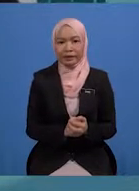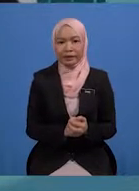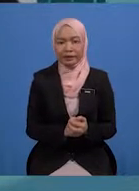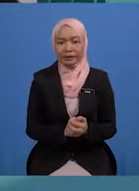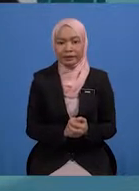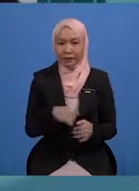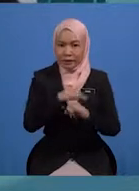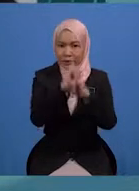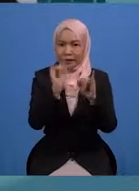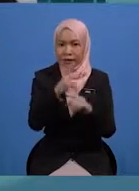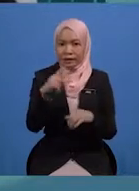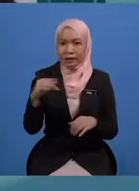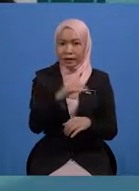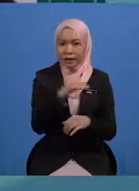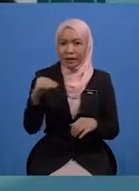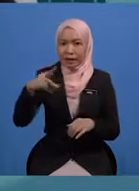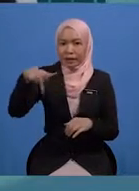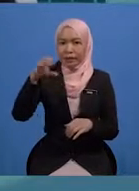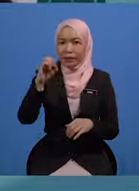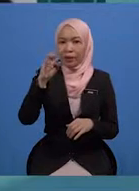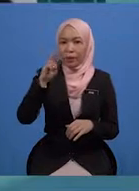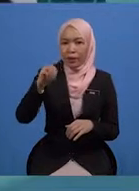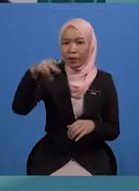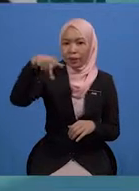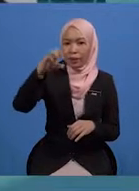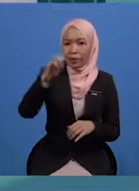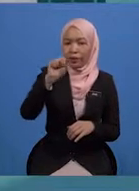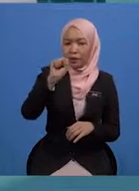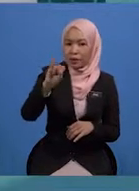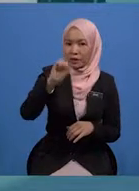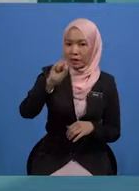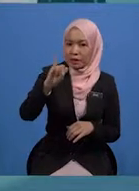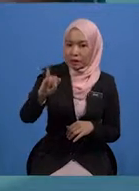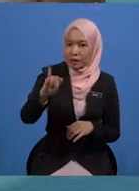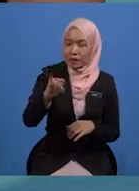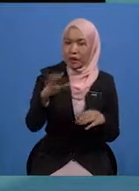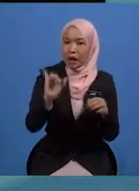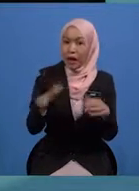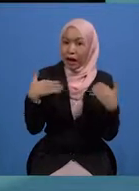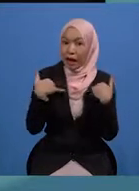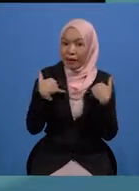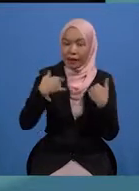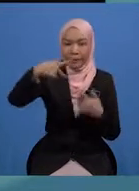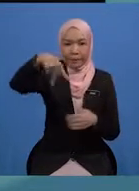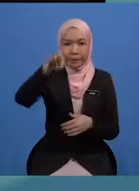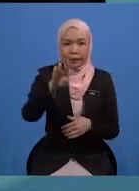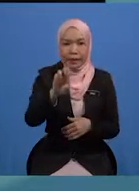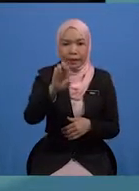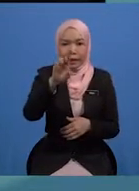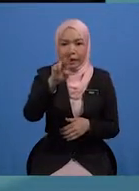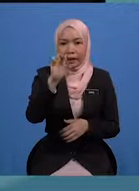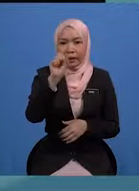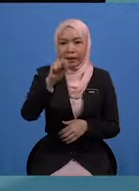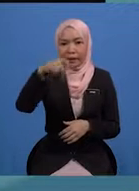perspektif. Apabila seorang artis itu ingin menghasilkan karya, dia sebenarnya sedang menjalani